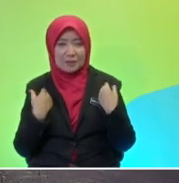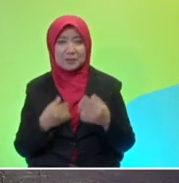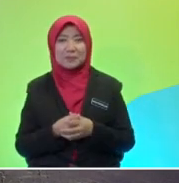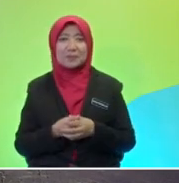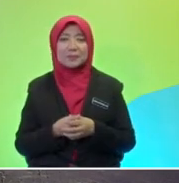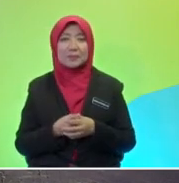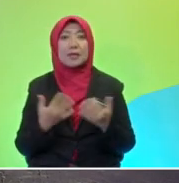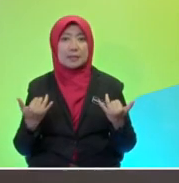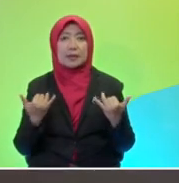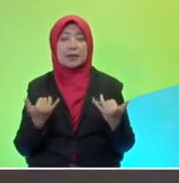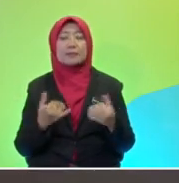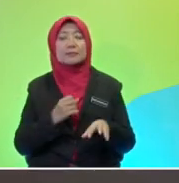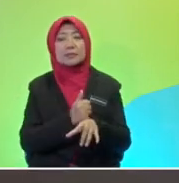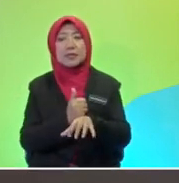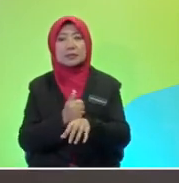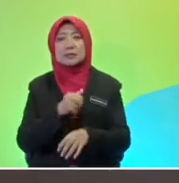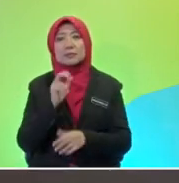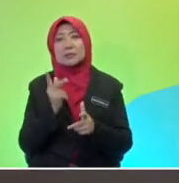yang kedua